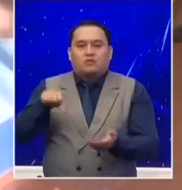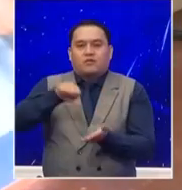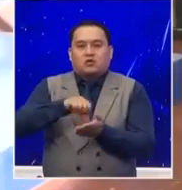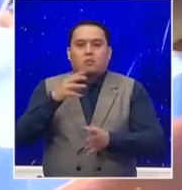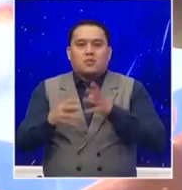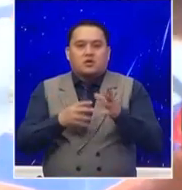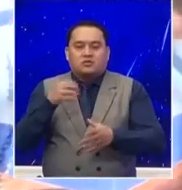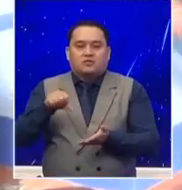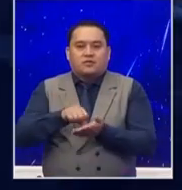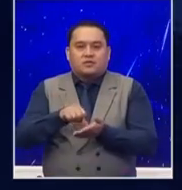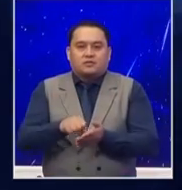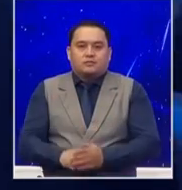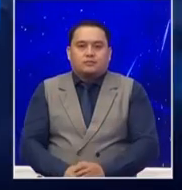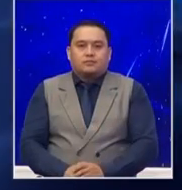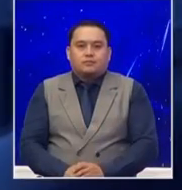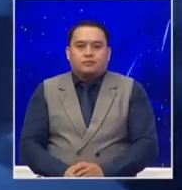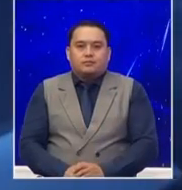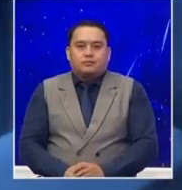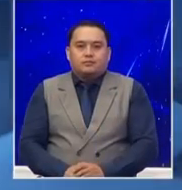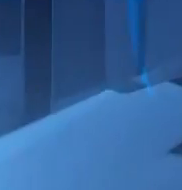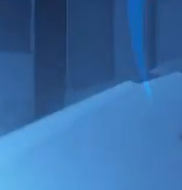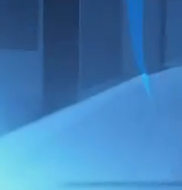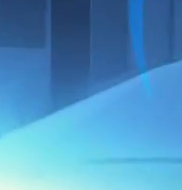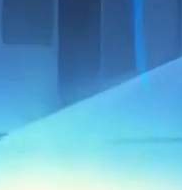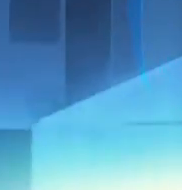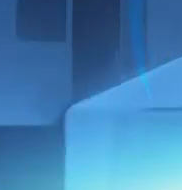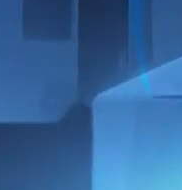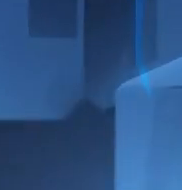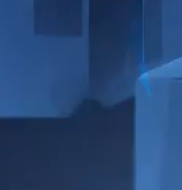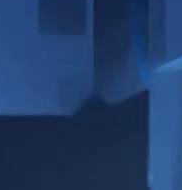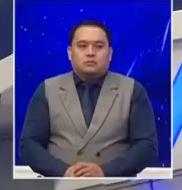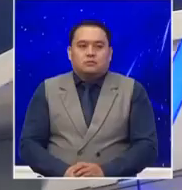выступать на международных первенствах. Алексей Цоя, Блэк Утукбай, телеканал ЖТСУ.